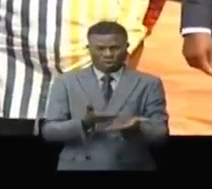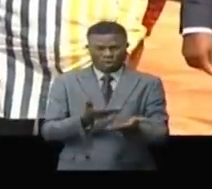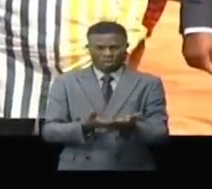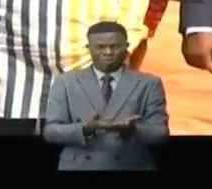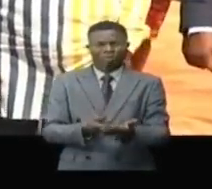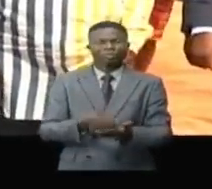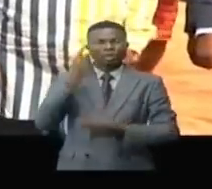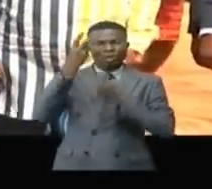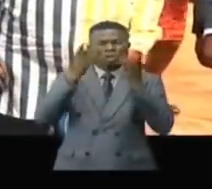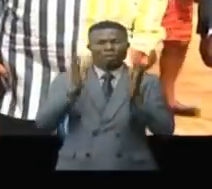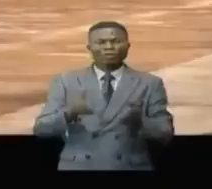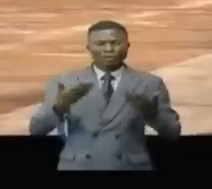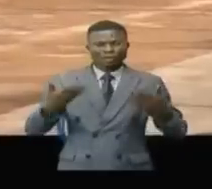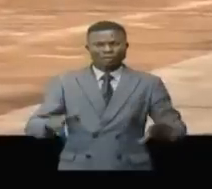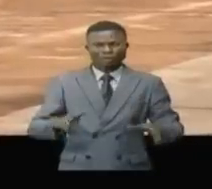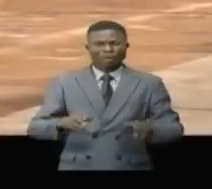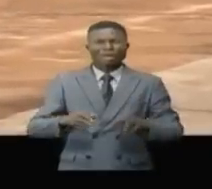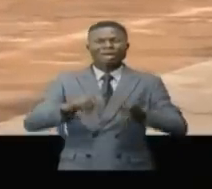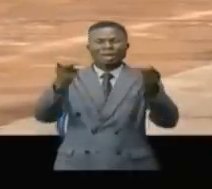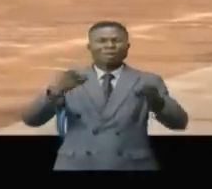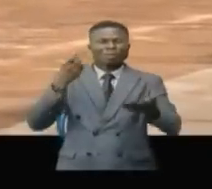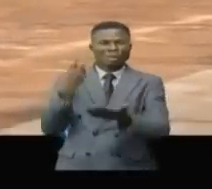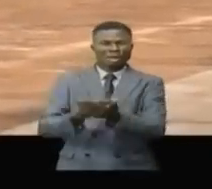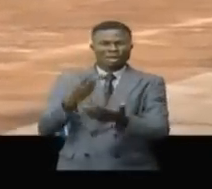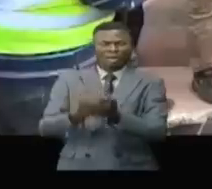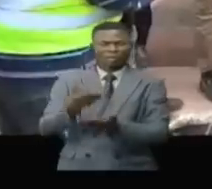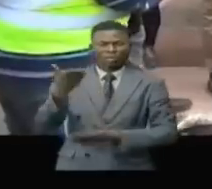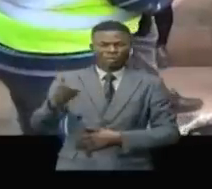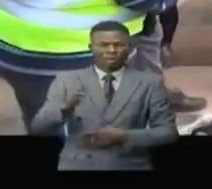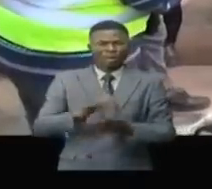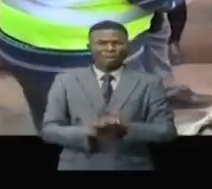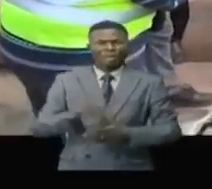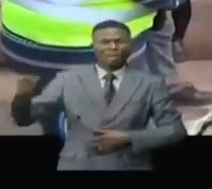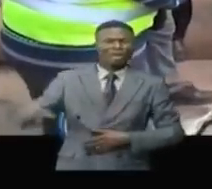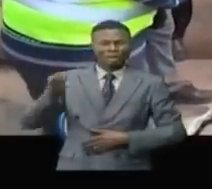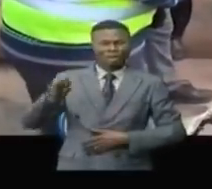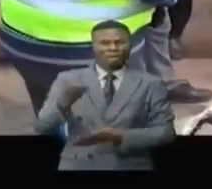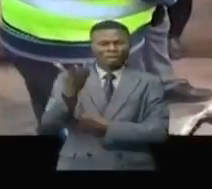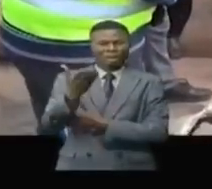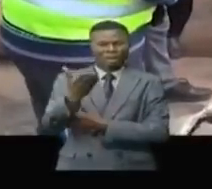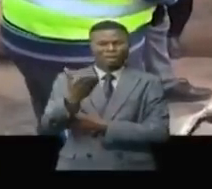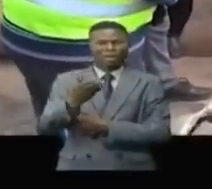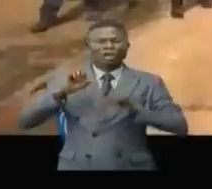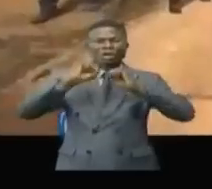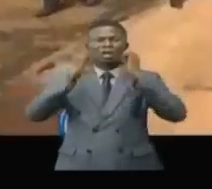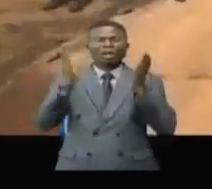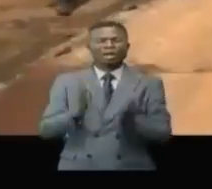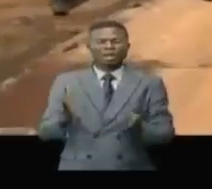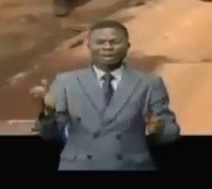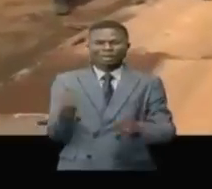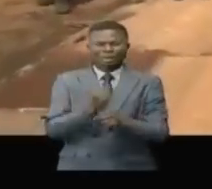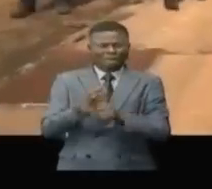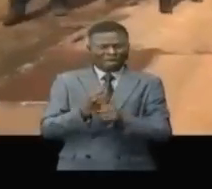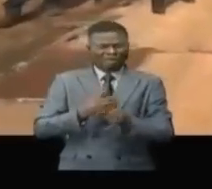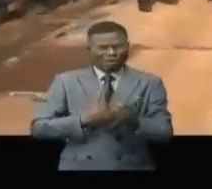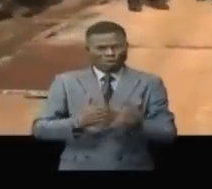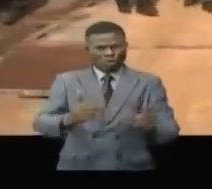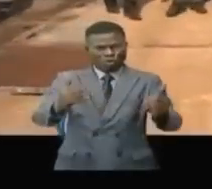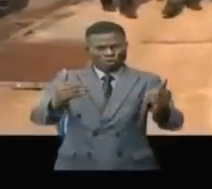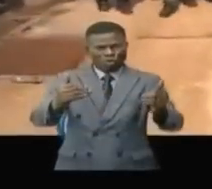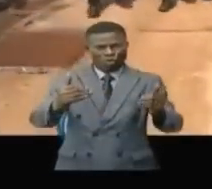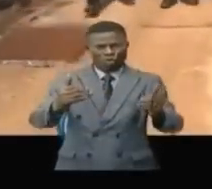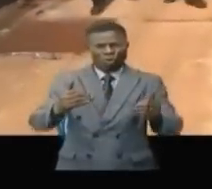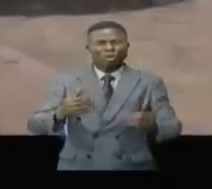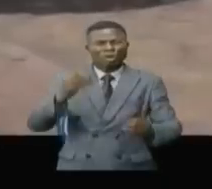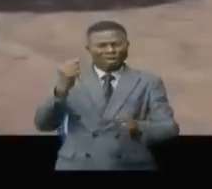sa ronde par le stade omnisport Kibasa Maliba de la Kenya. Jacques Kabula a demandé à l'entrepreneur de renforcer ses équipes afin d'accélérer